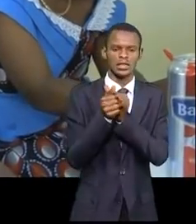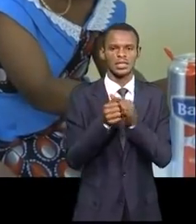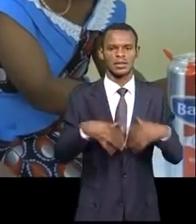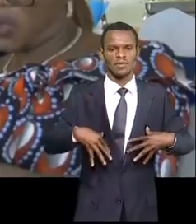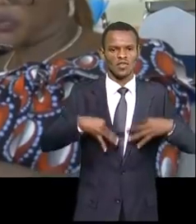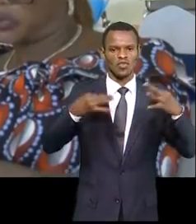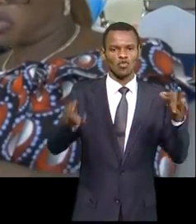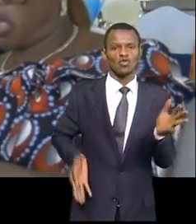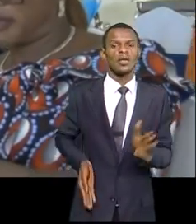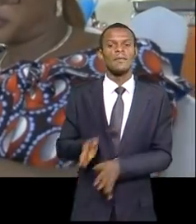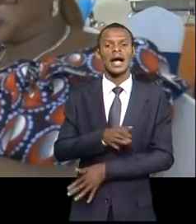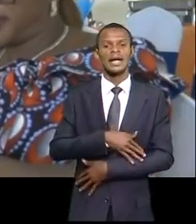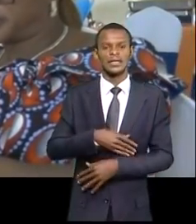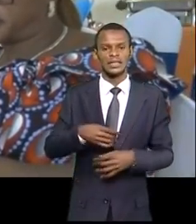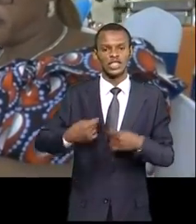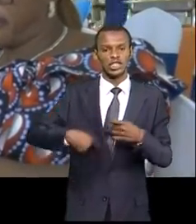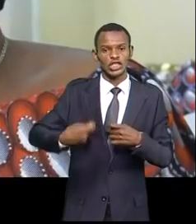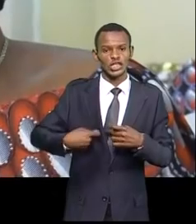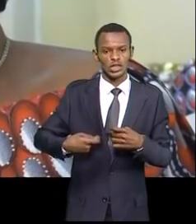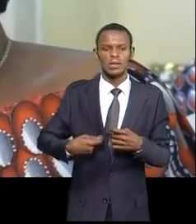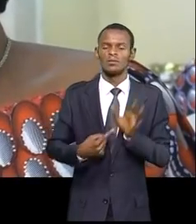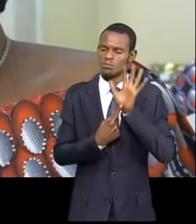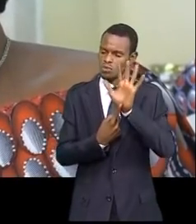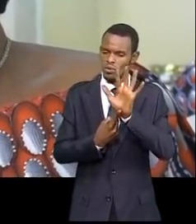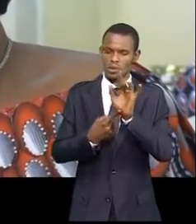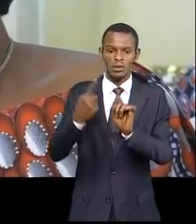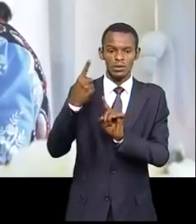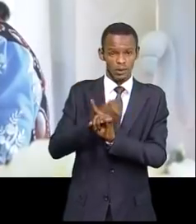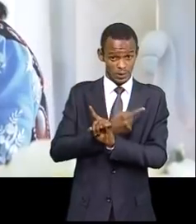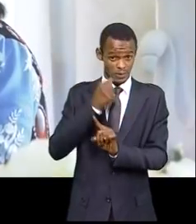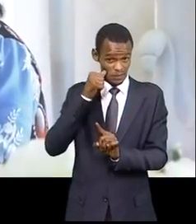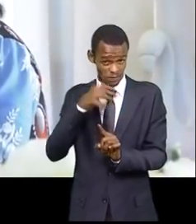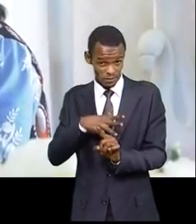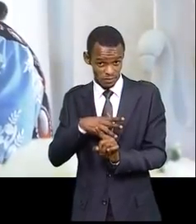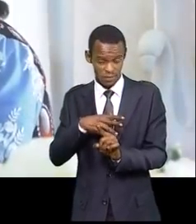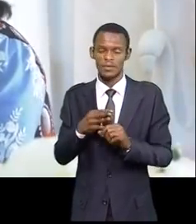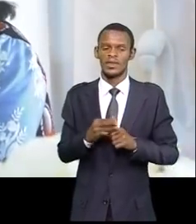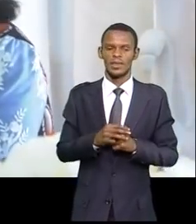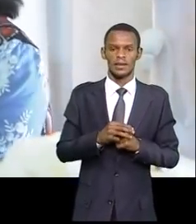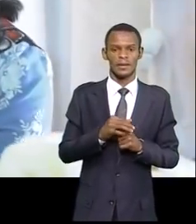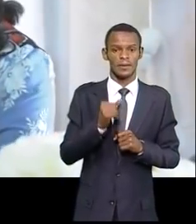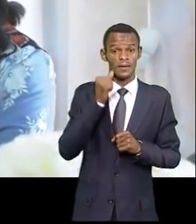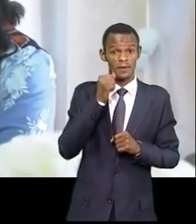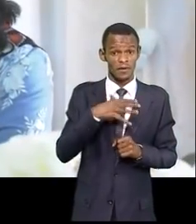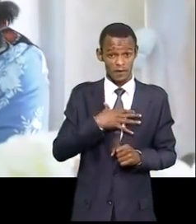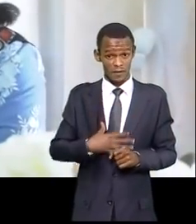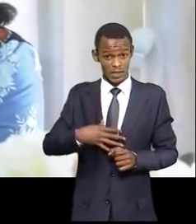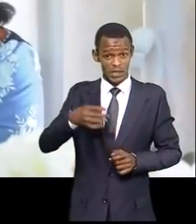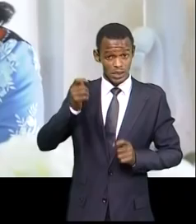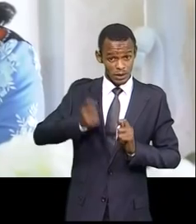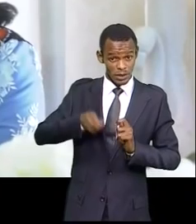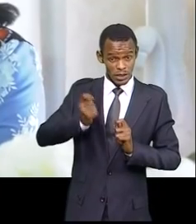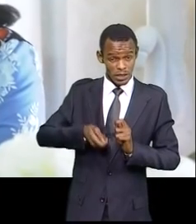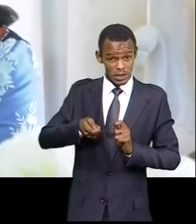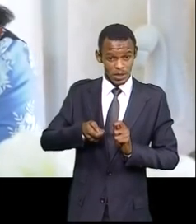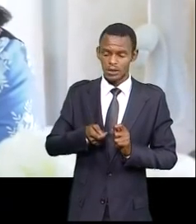pour marquer l'unité de la lutte des droits de la femme la femme magistrat est appelée à l'excellence pour impacter sa société pendant 7 à deco vide